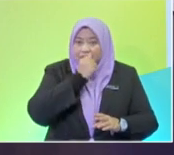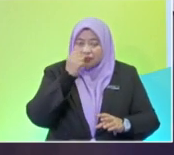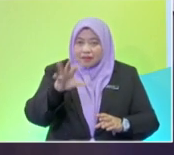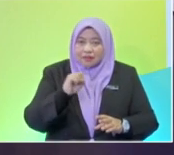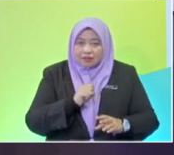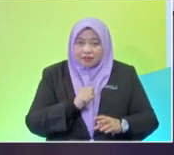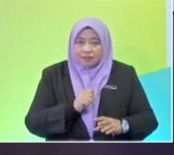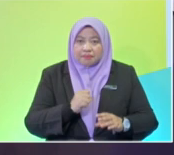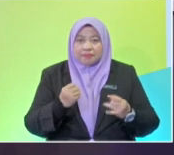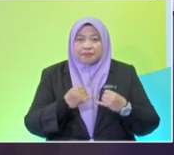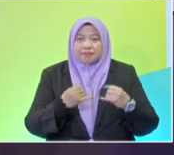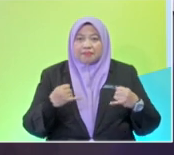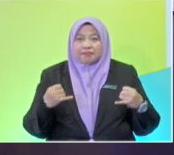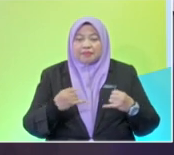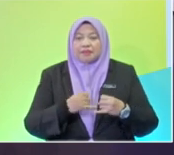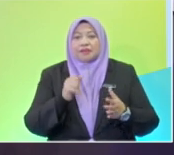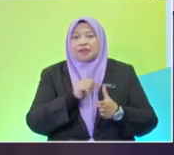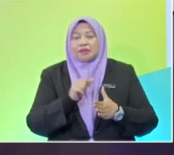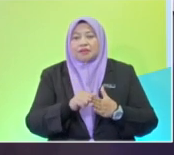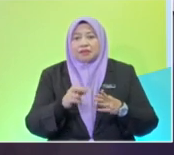benang ke nabi